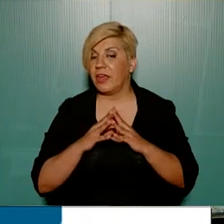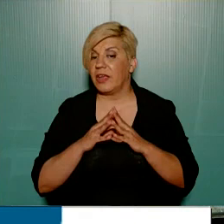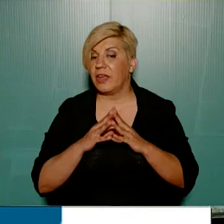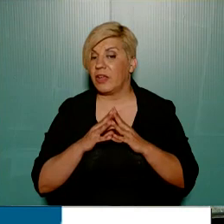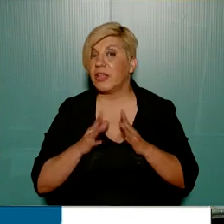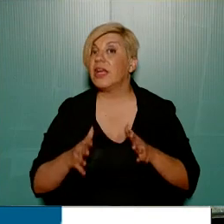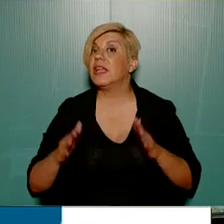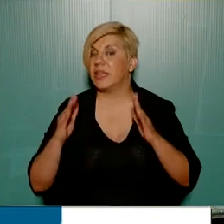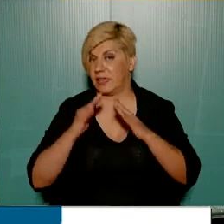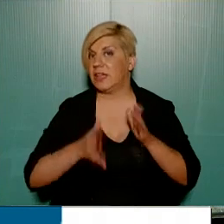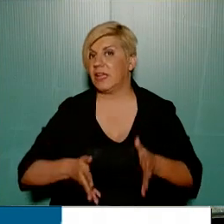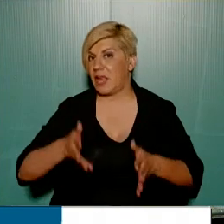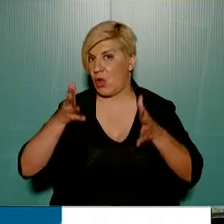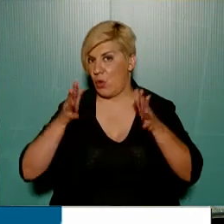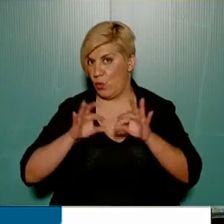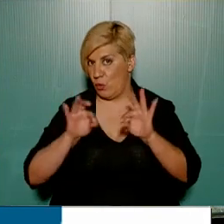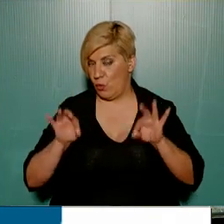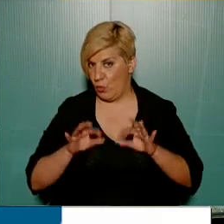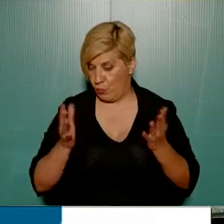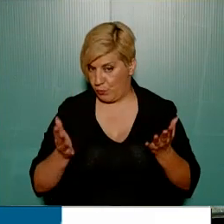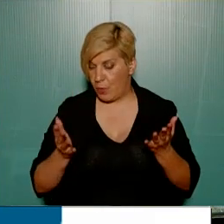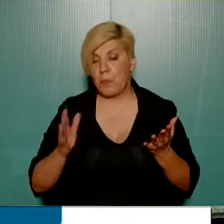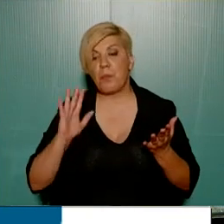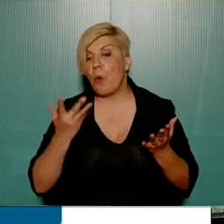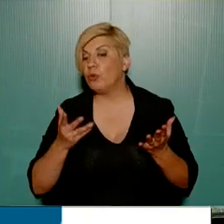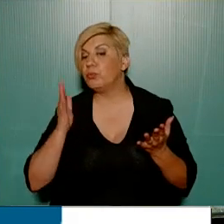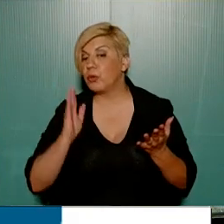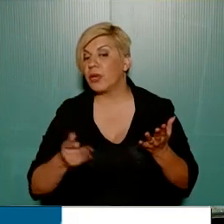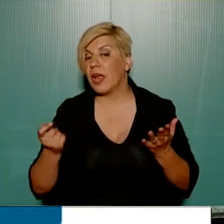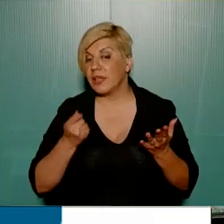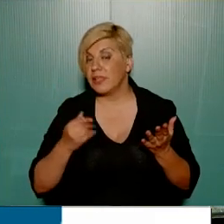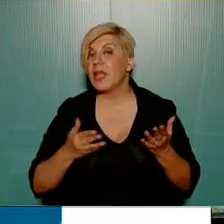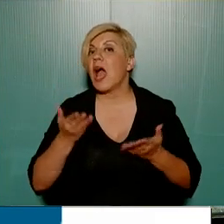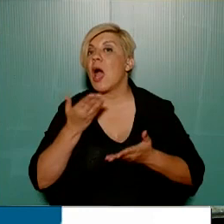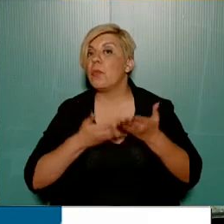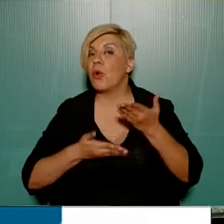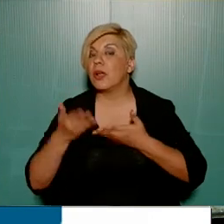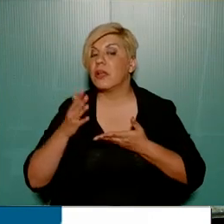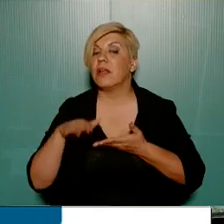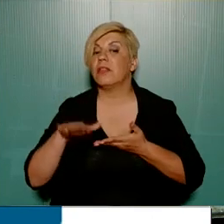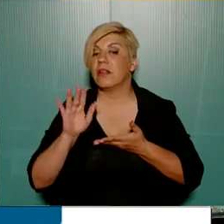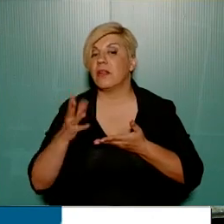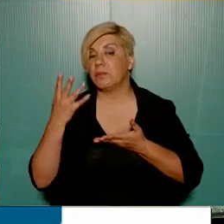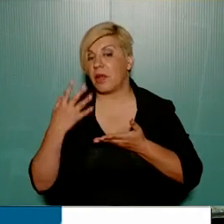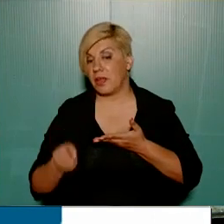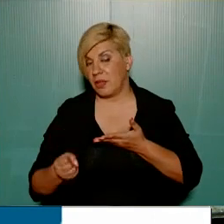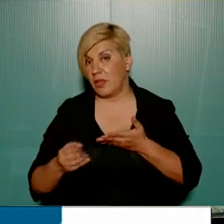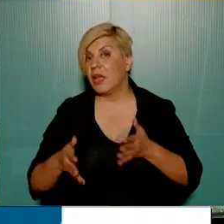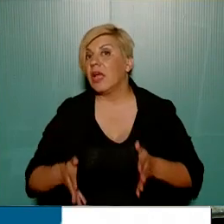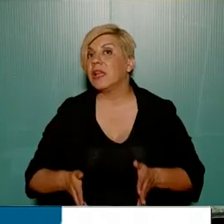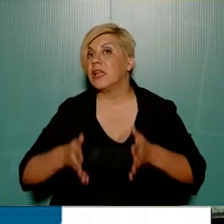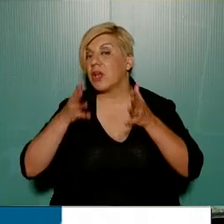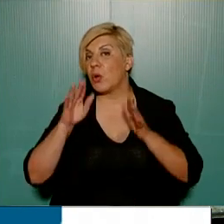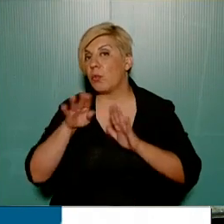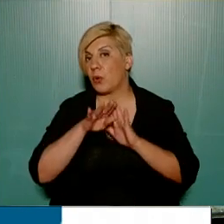το κτηριακό συγκρότημα. Όμως, πώς μπορεί να γίνει αποκατάσταση εάν δεν υπάρχει κτηριολογικό